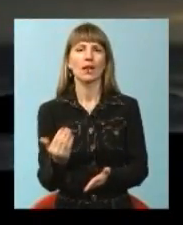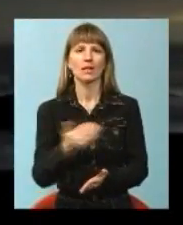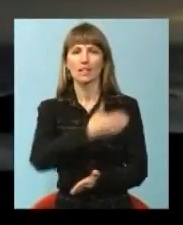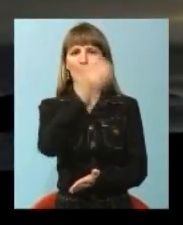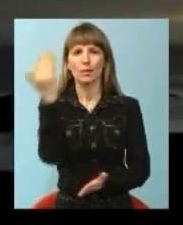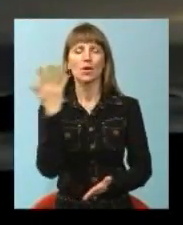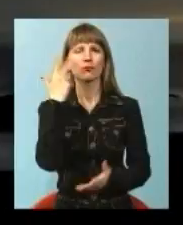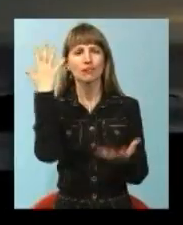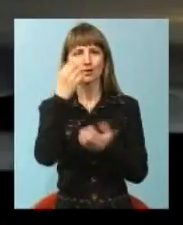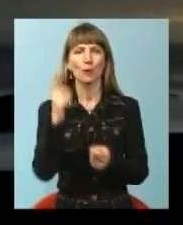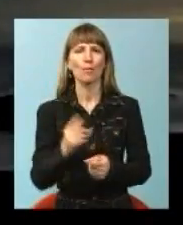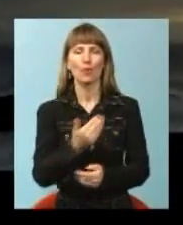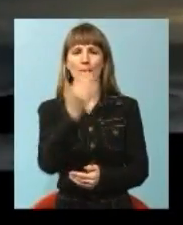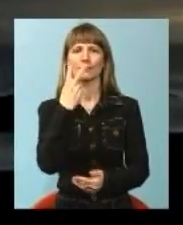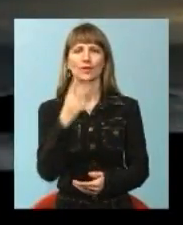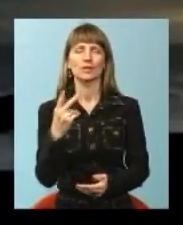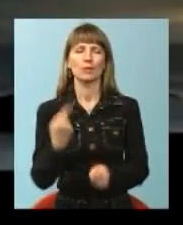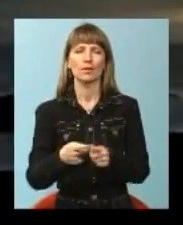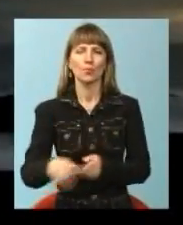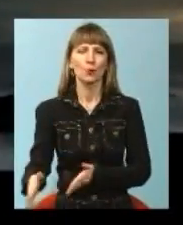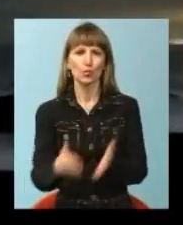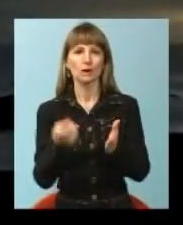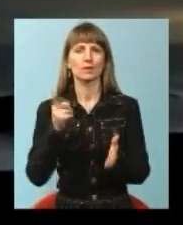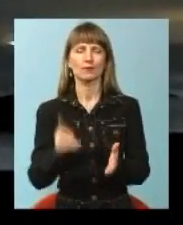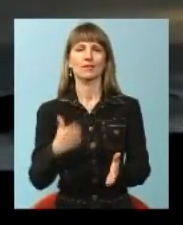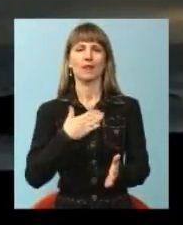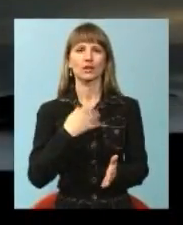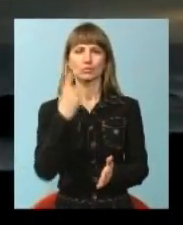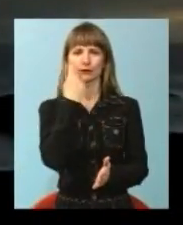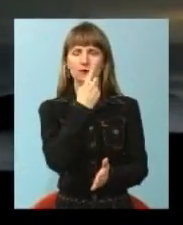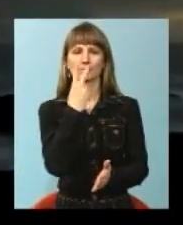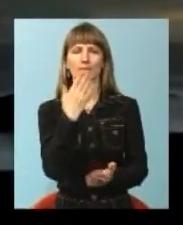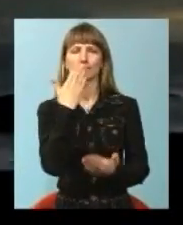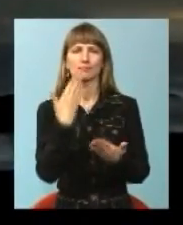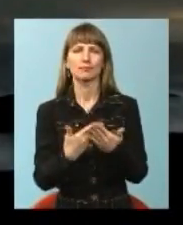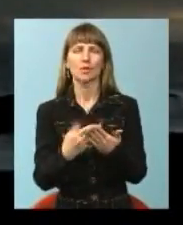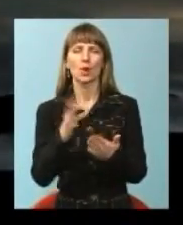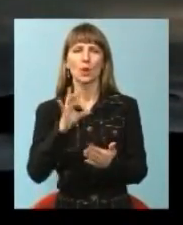на нічному небі бачимо Чумацький шлях, то насправді нашому зору доступно лише близько